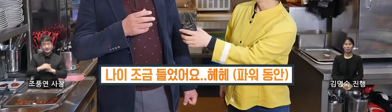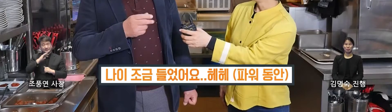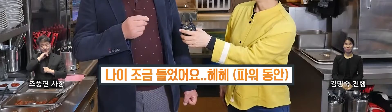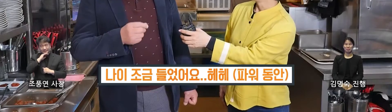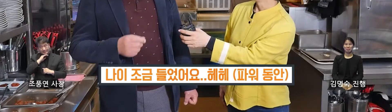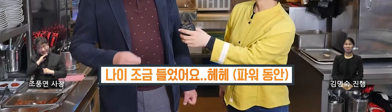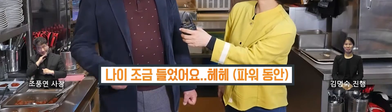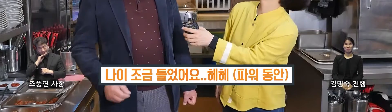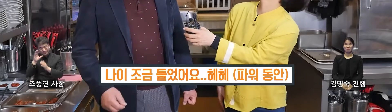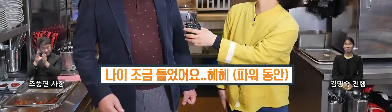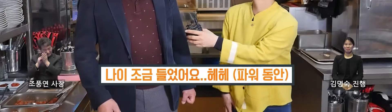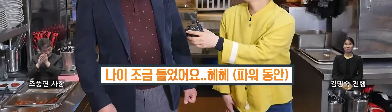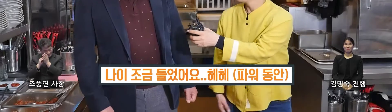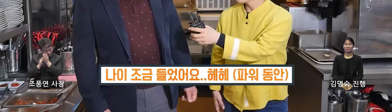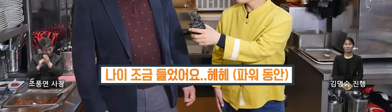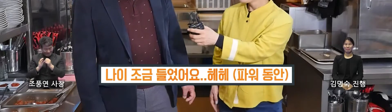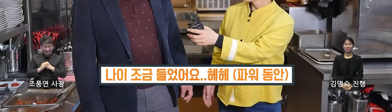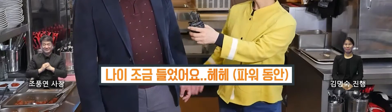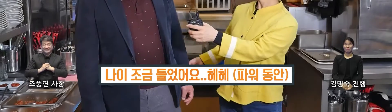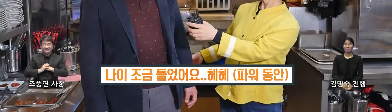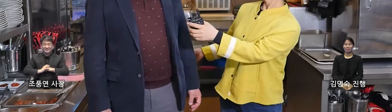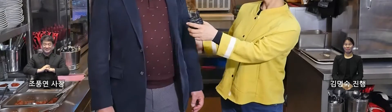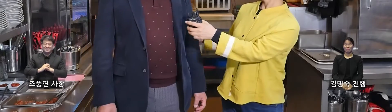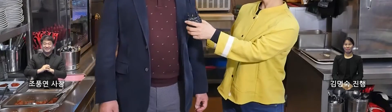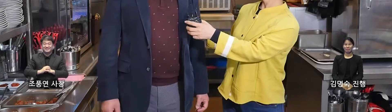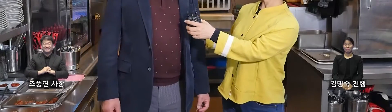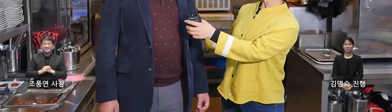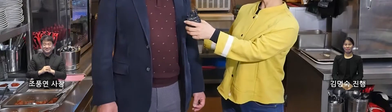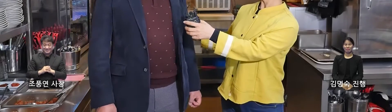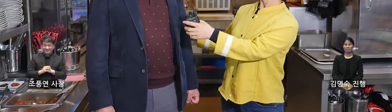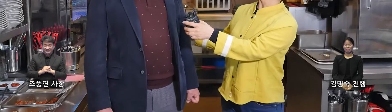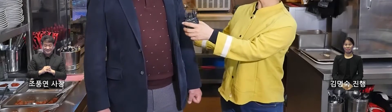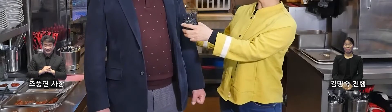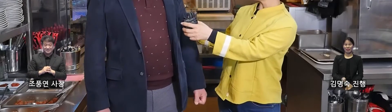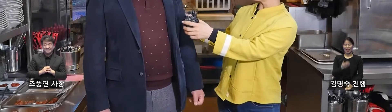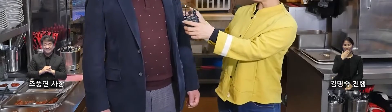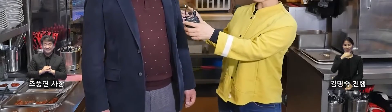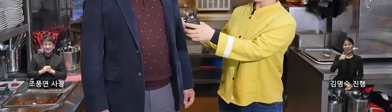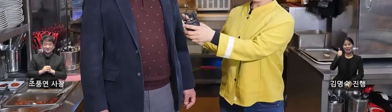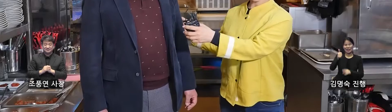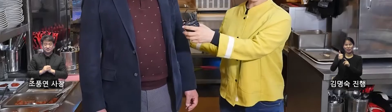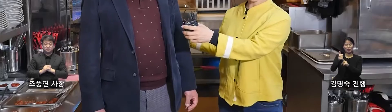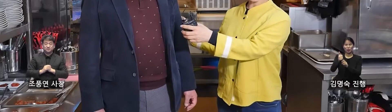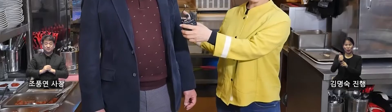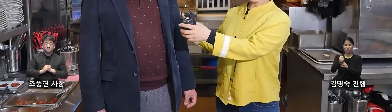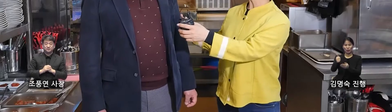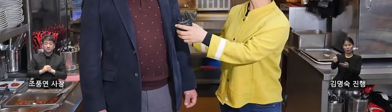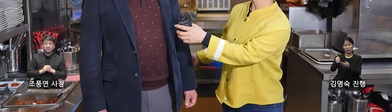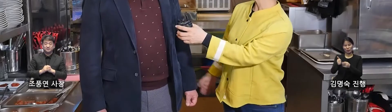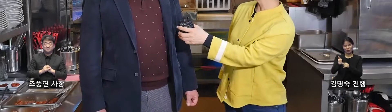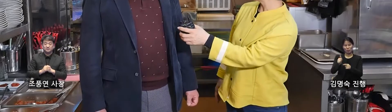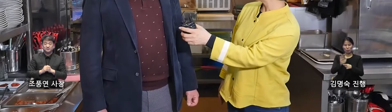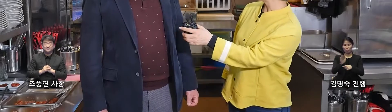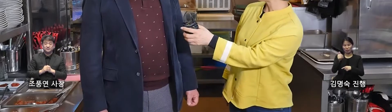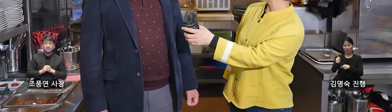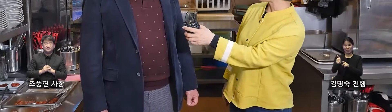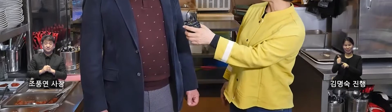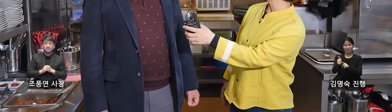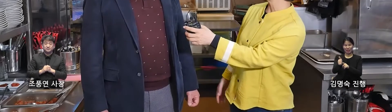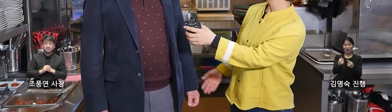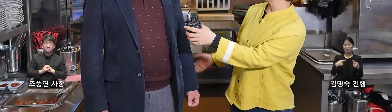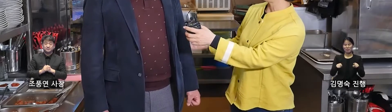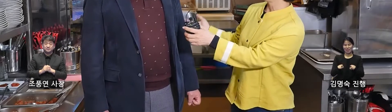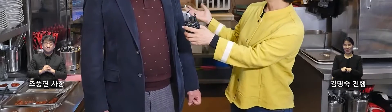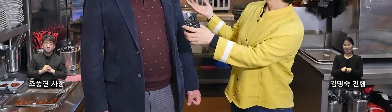나이는 노코멘트였습니다. 근데 우리 사장님도 오늘 저희 초대손님 우리